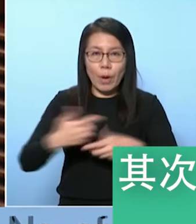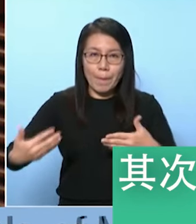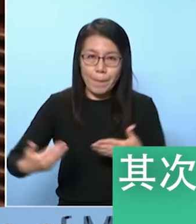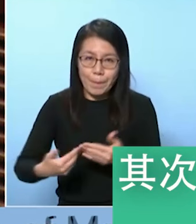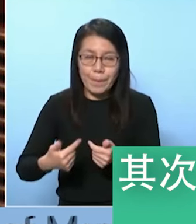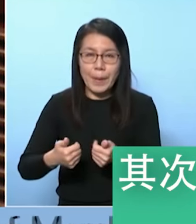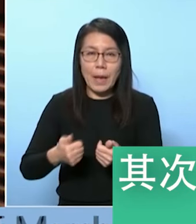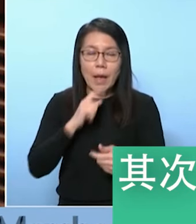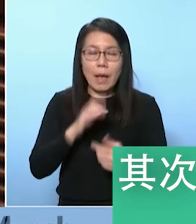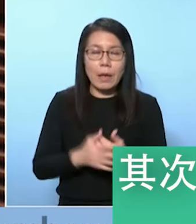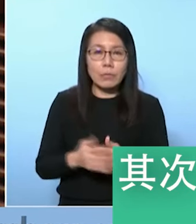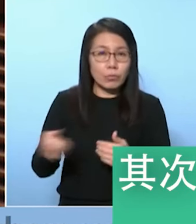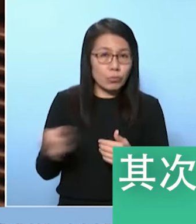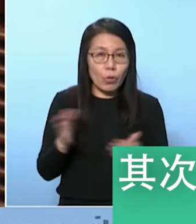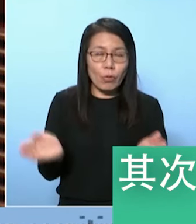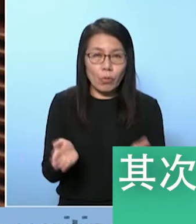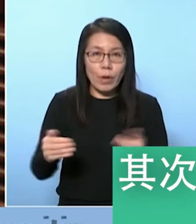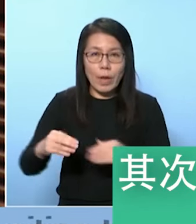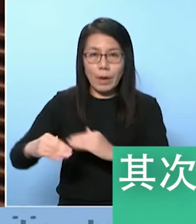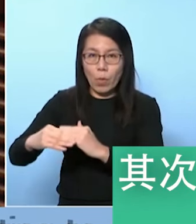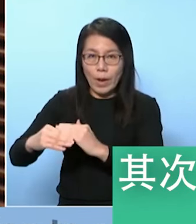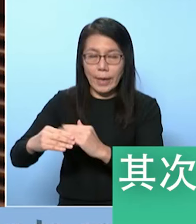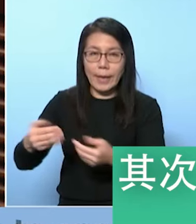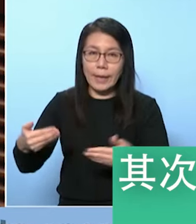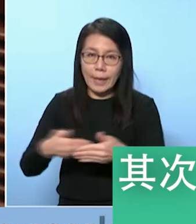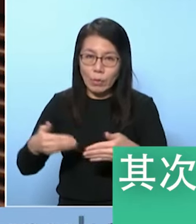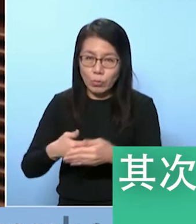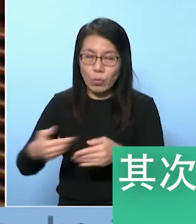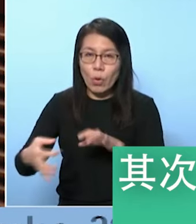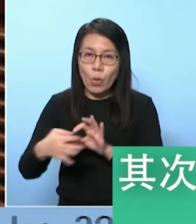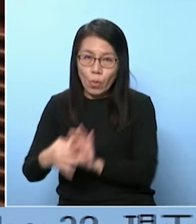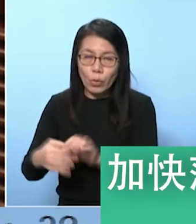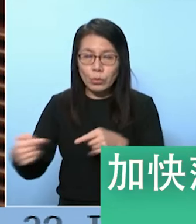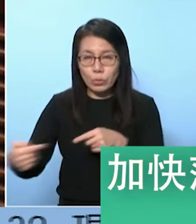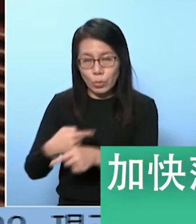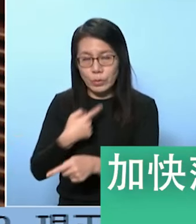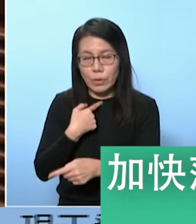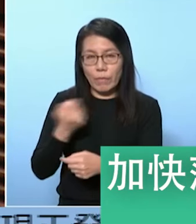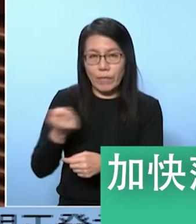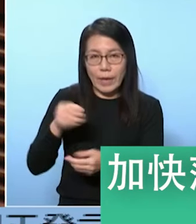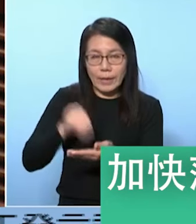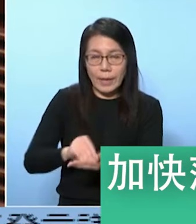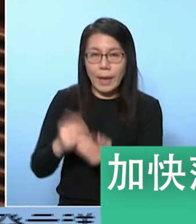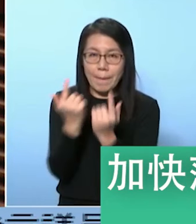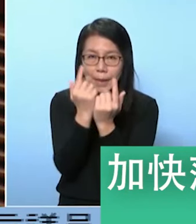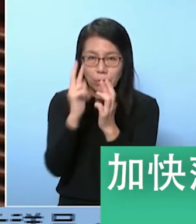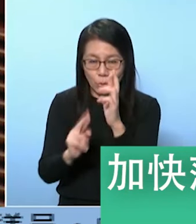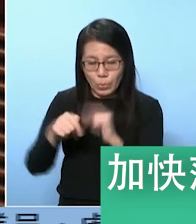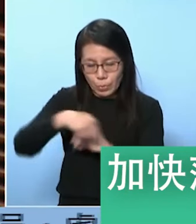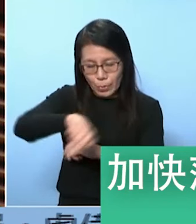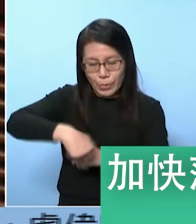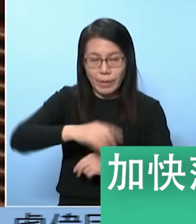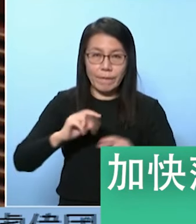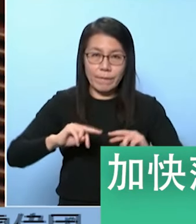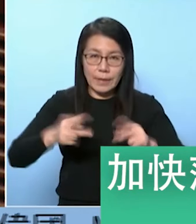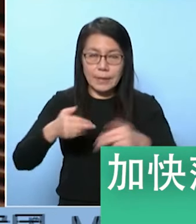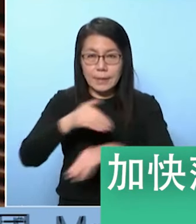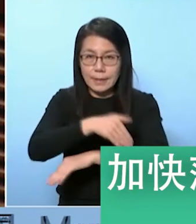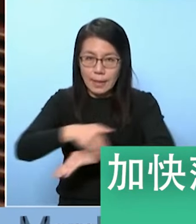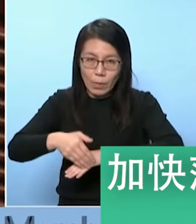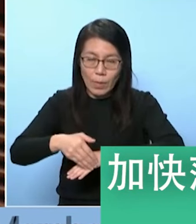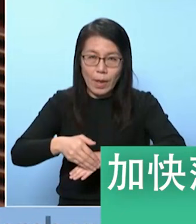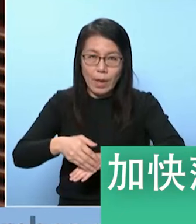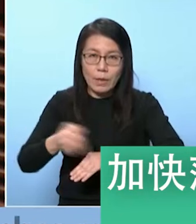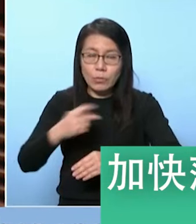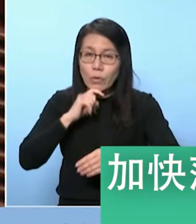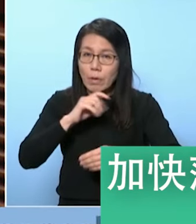其次，應該進一步推動跨境交通基建的互聯互通，加快落實北部都會區發展策略